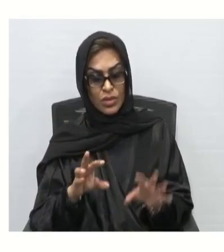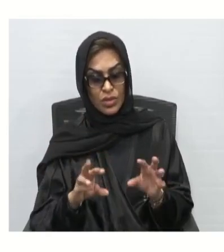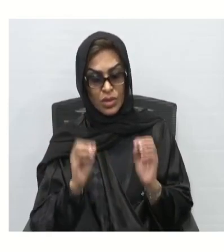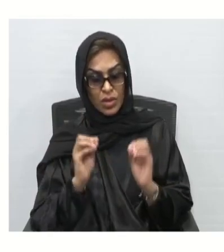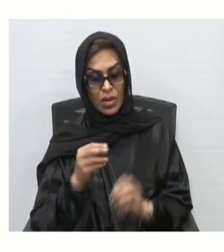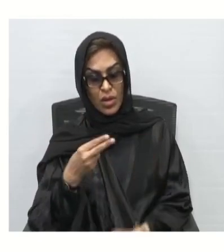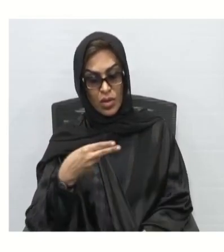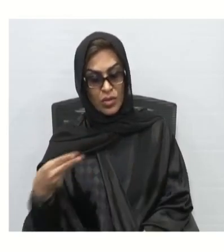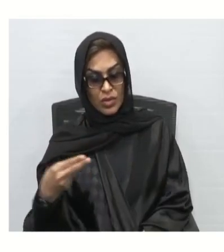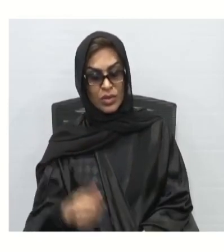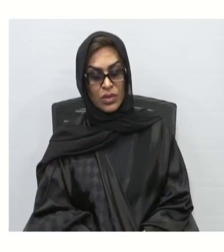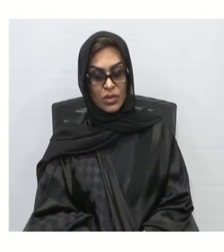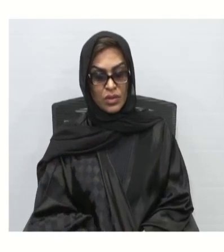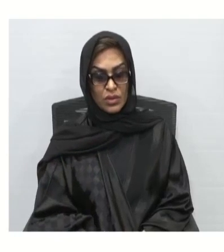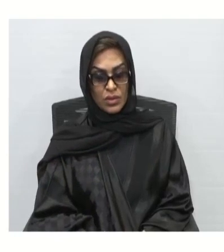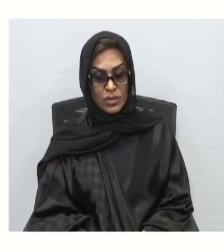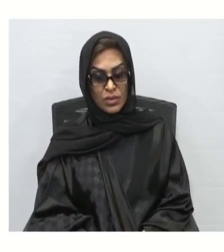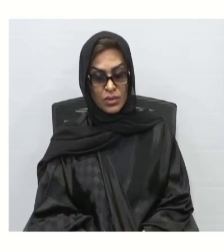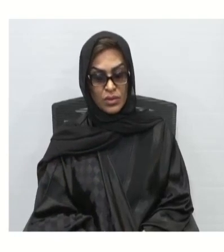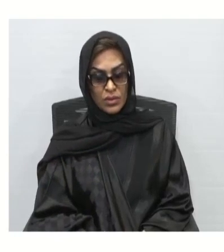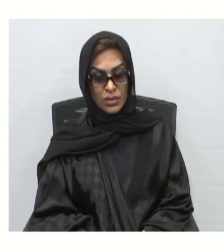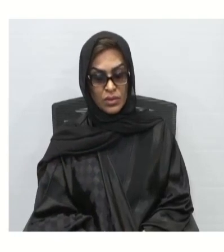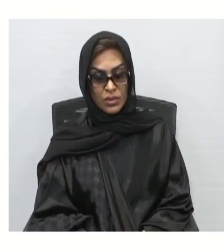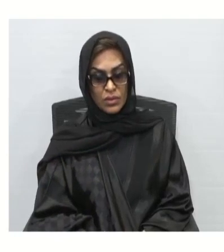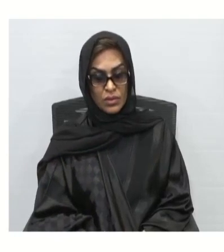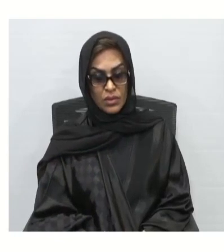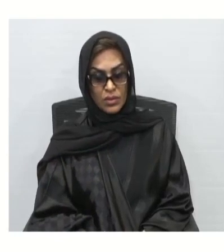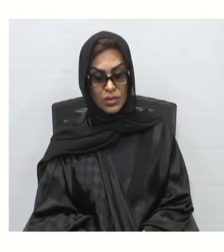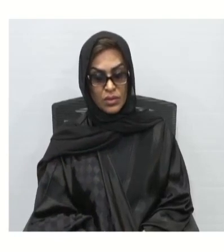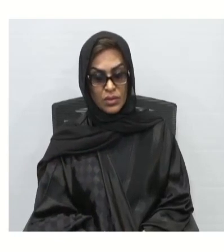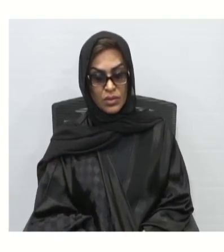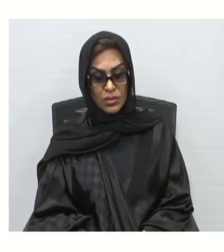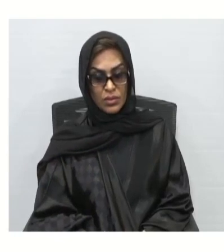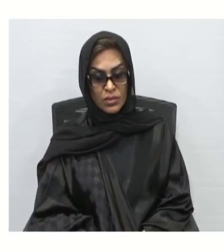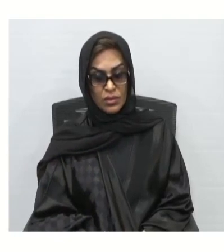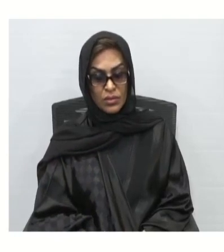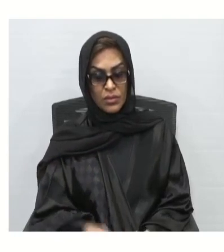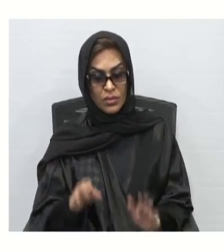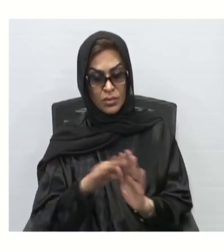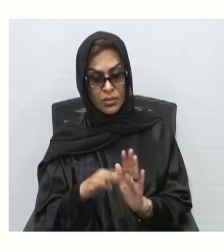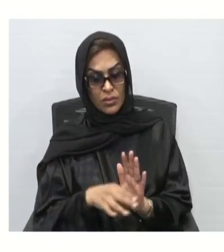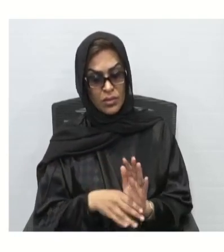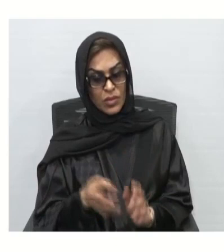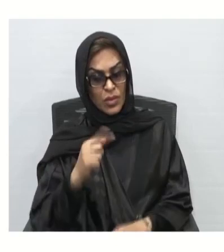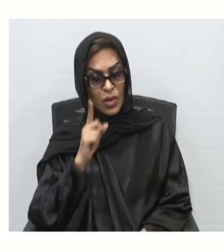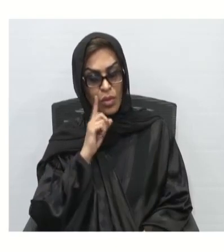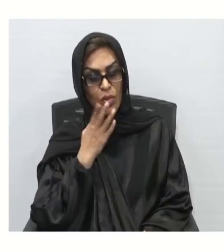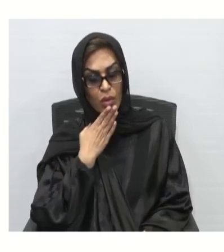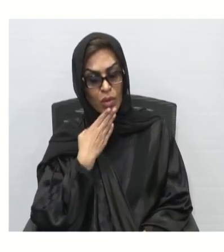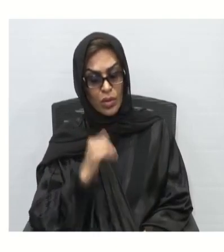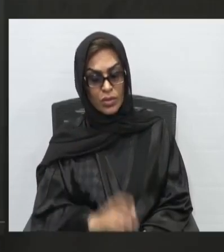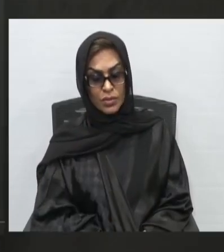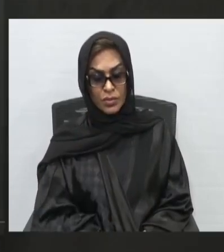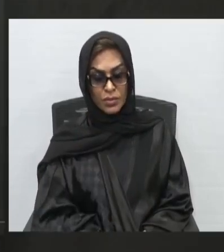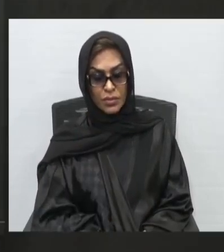ممن قاموا بشراء نفس المنتج للتعرف على جودته اذا ارجع الى والديك قبل الشراء